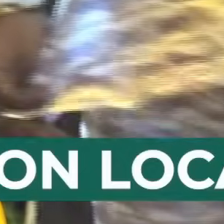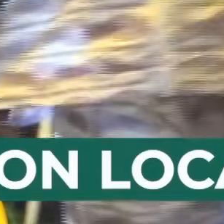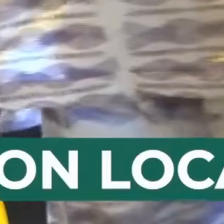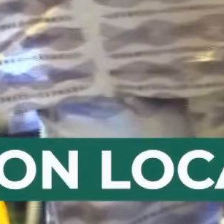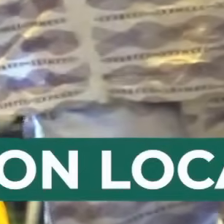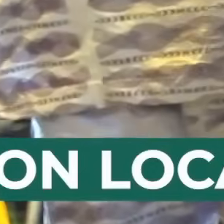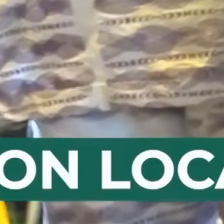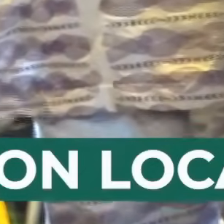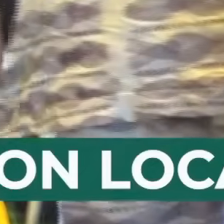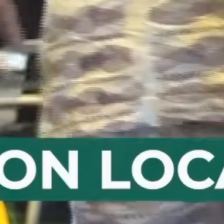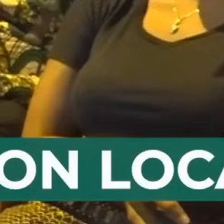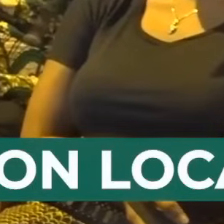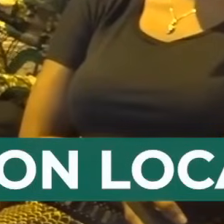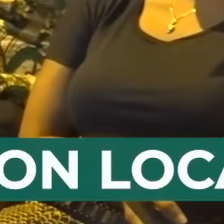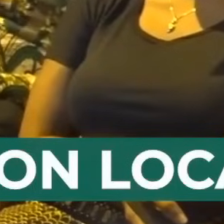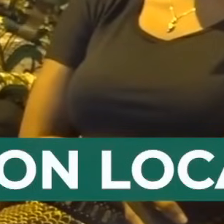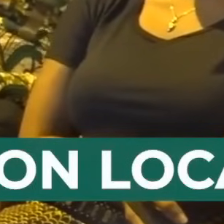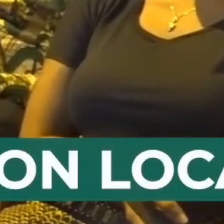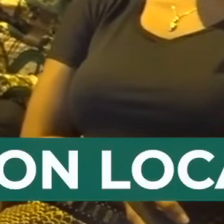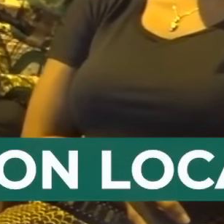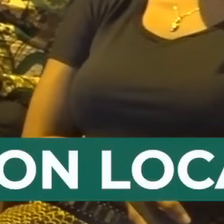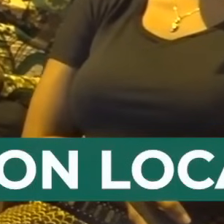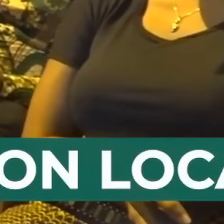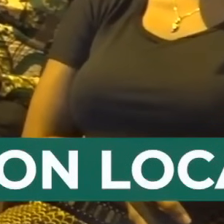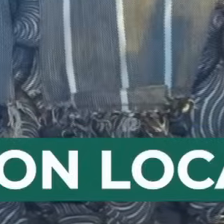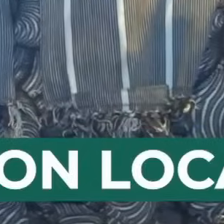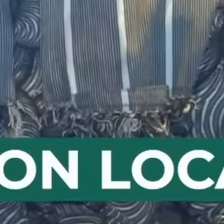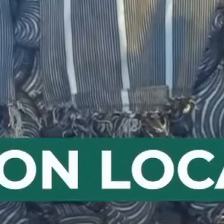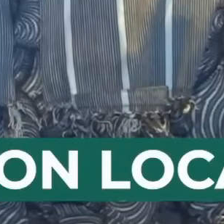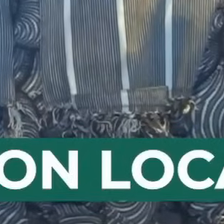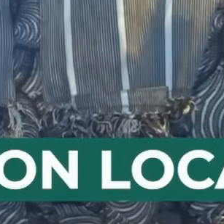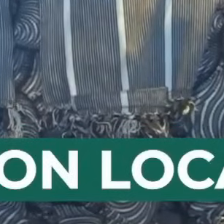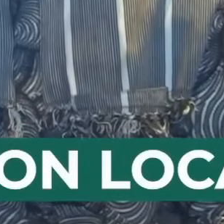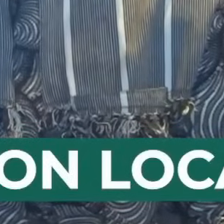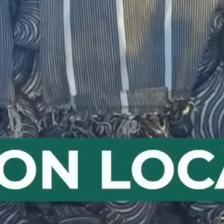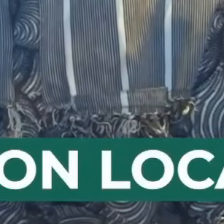Lomé, marquée par une soirée avec tous les acteurs concernés.